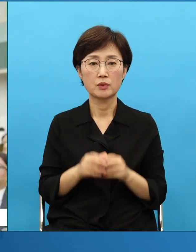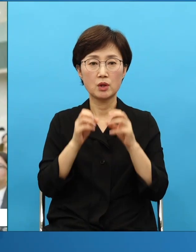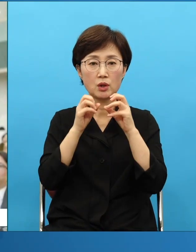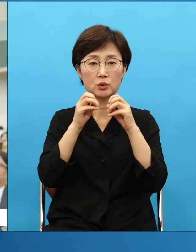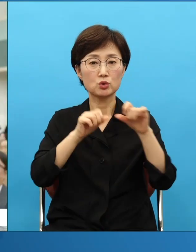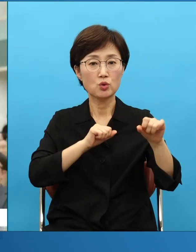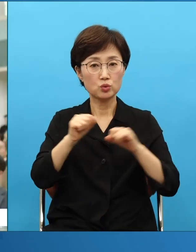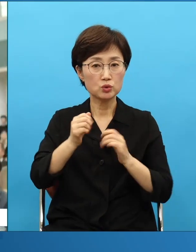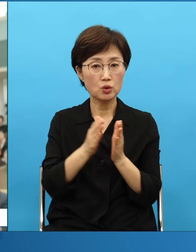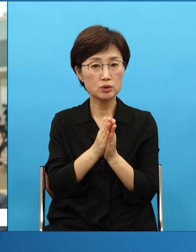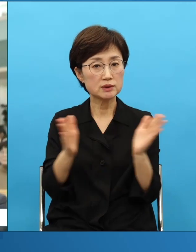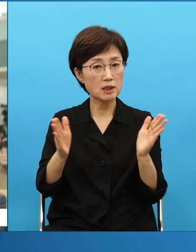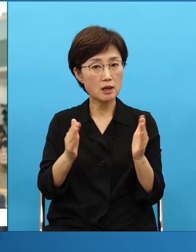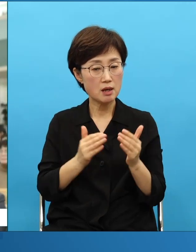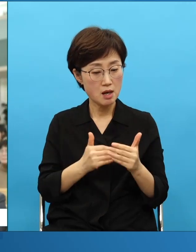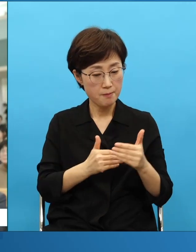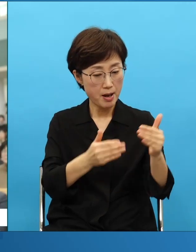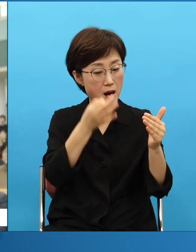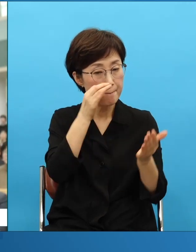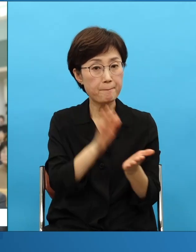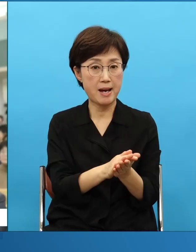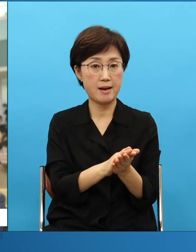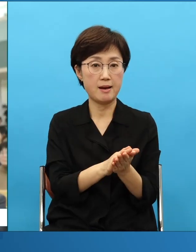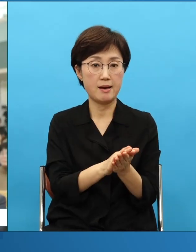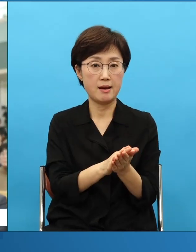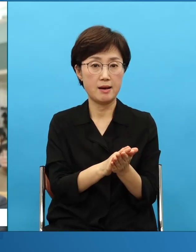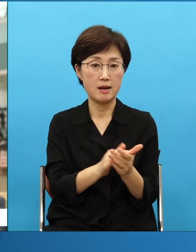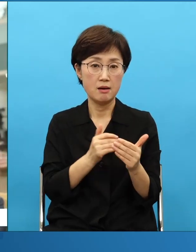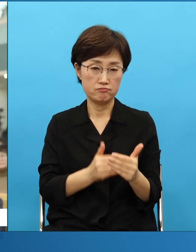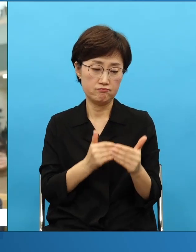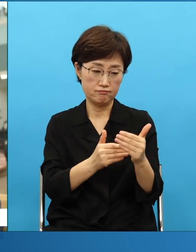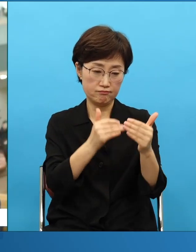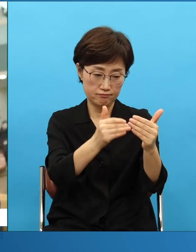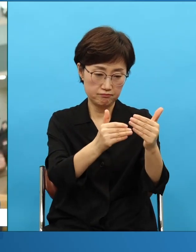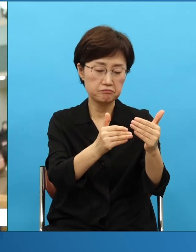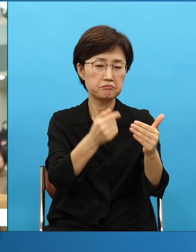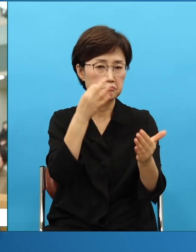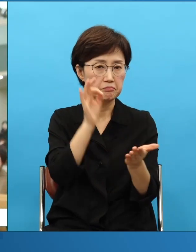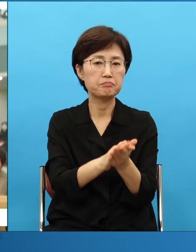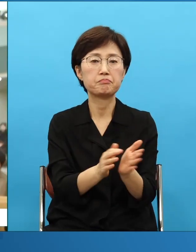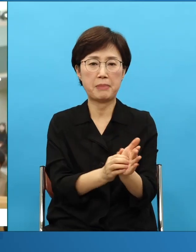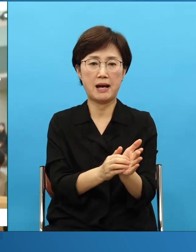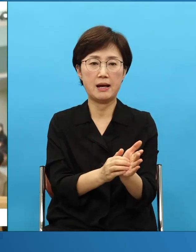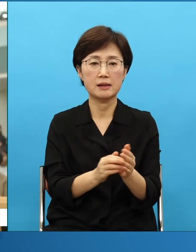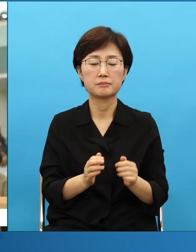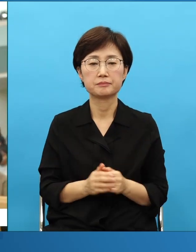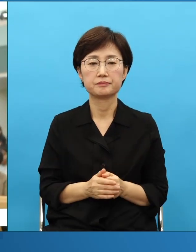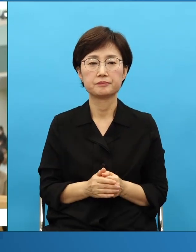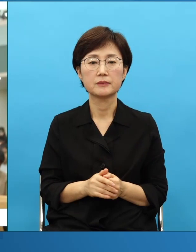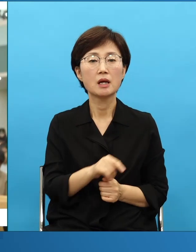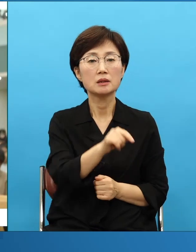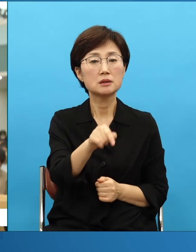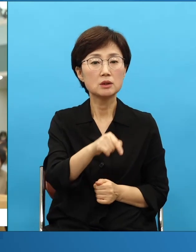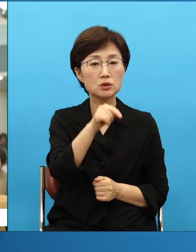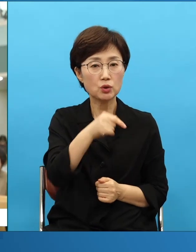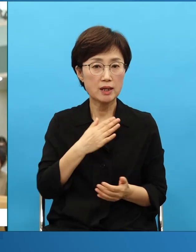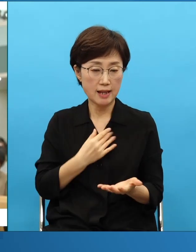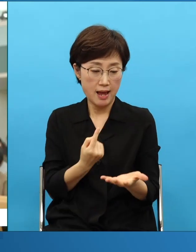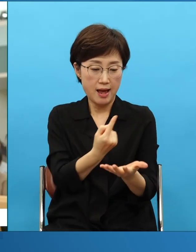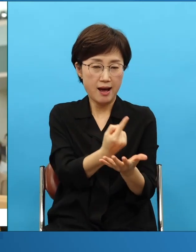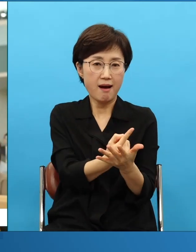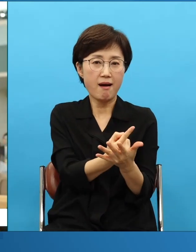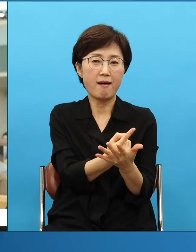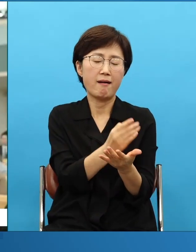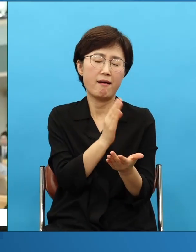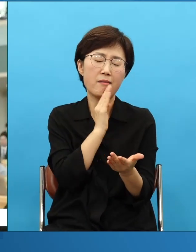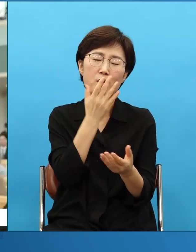전도운동이 어떻게 시작되는지 보아왔고 또 진행되는 과정도 보아왔습니다. 그 속에 있다는 그 자체만